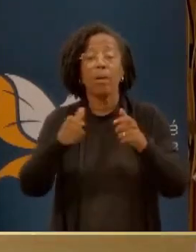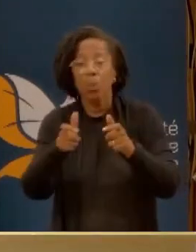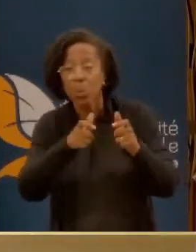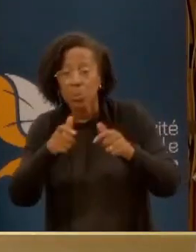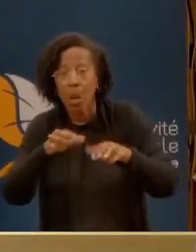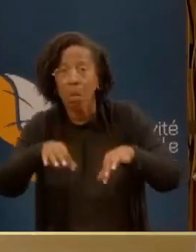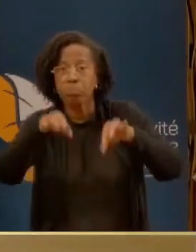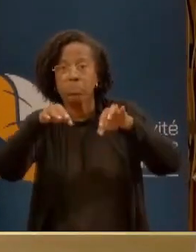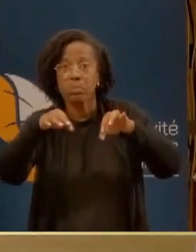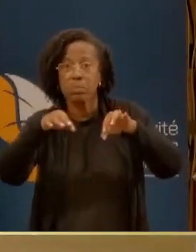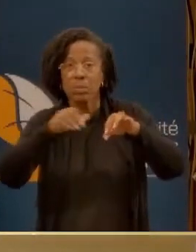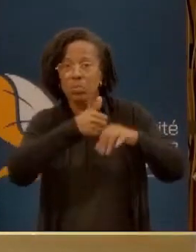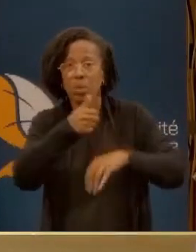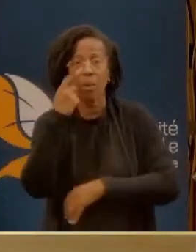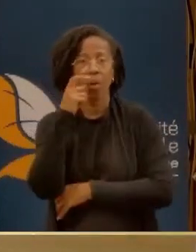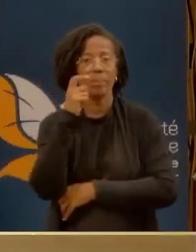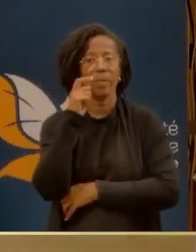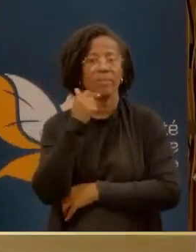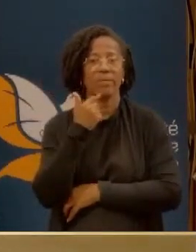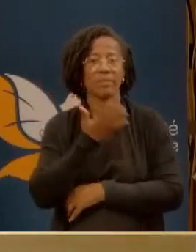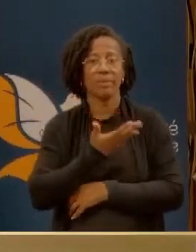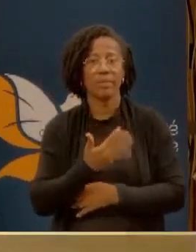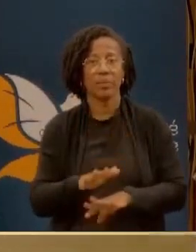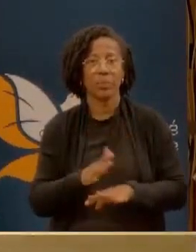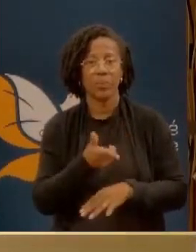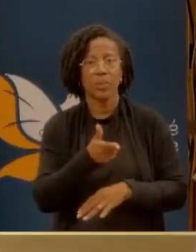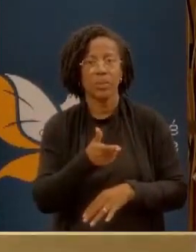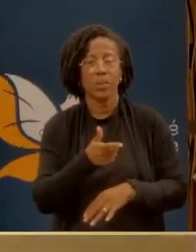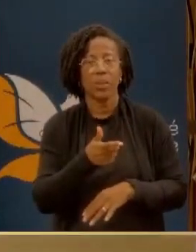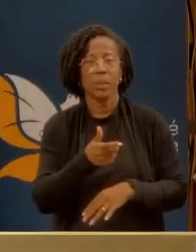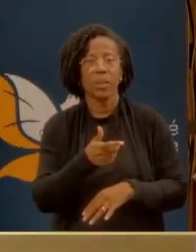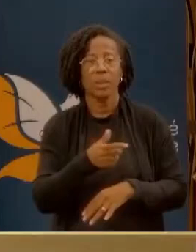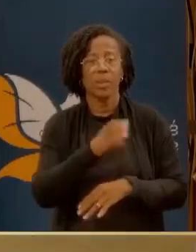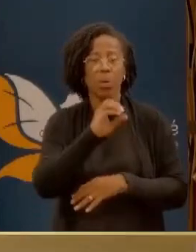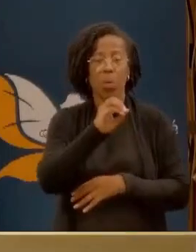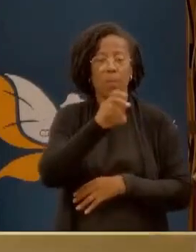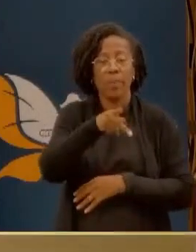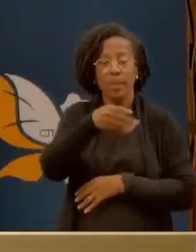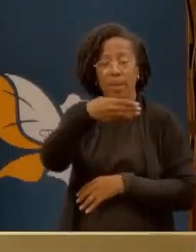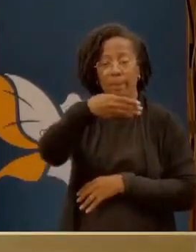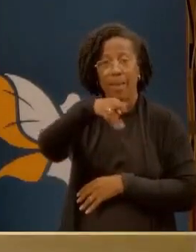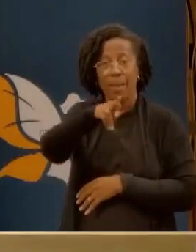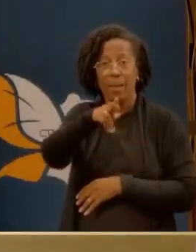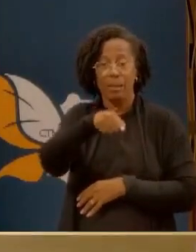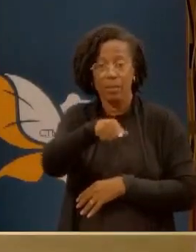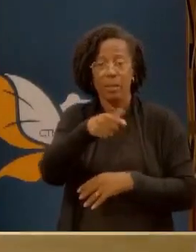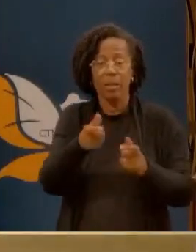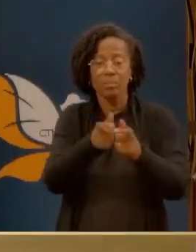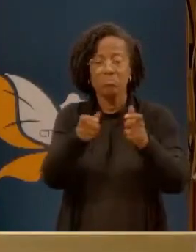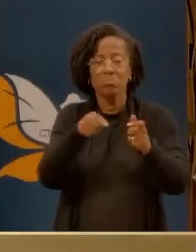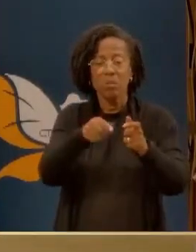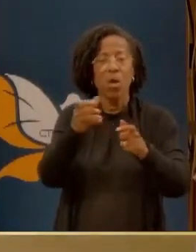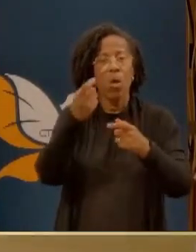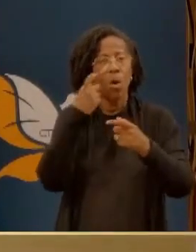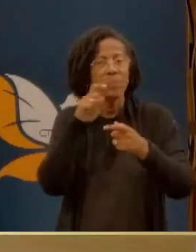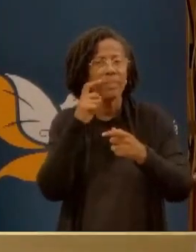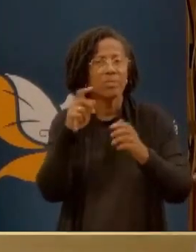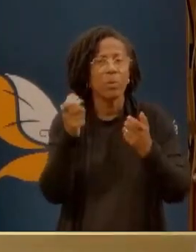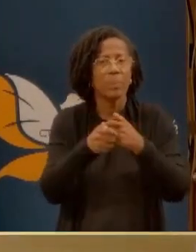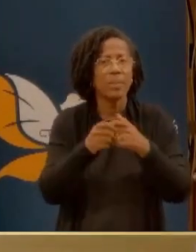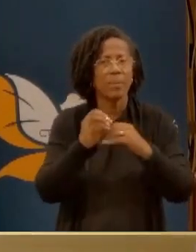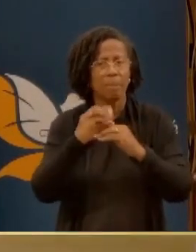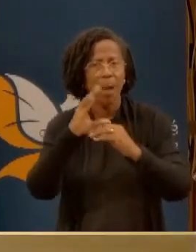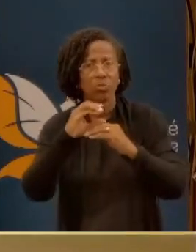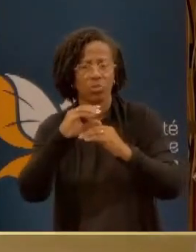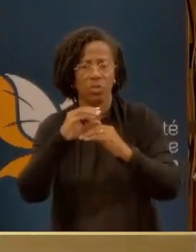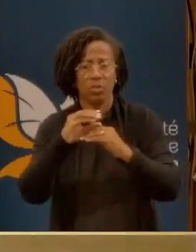se contentait d'observer, parce que l'OPMR, comme on dit, c'est un observatoire des prix des marges